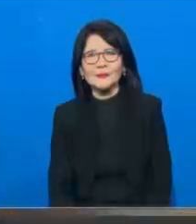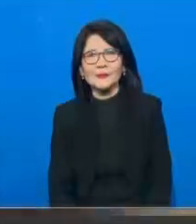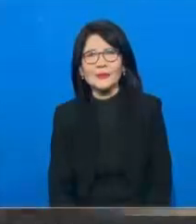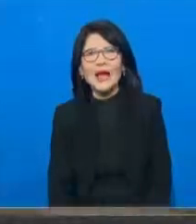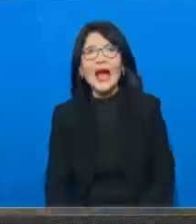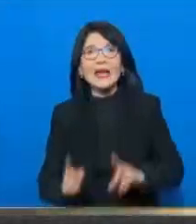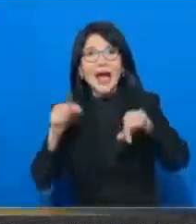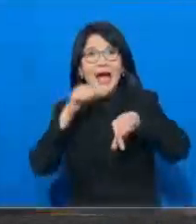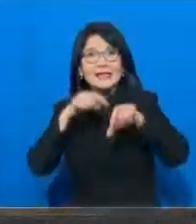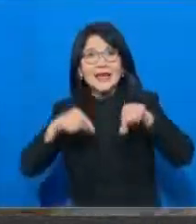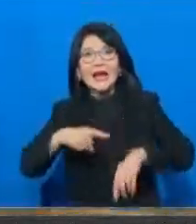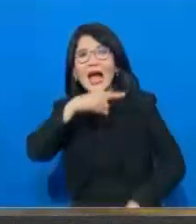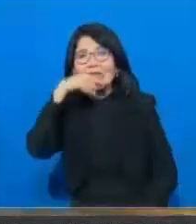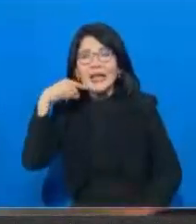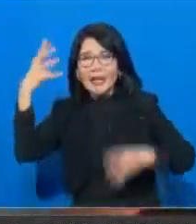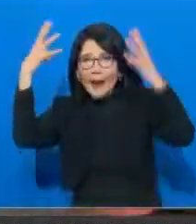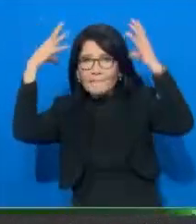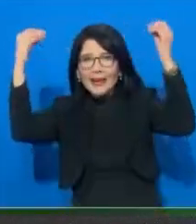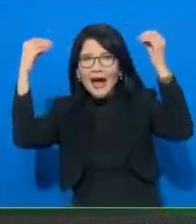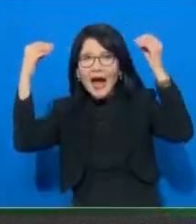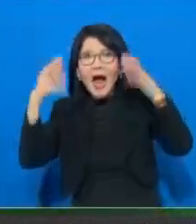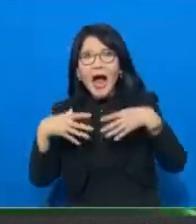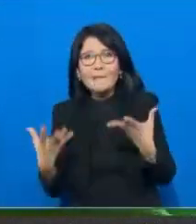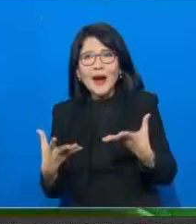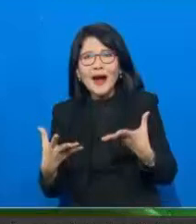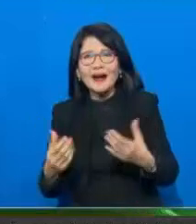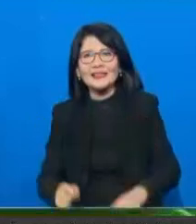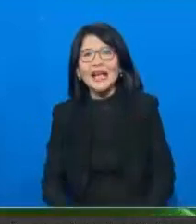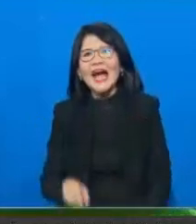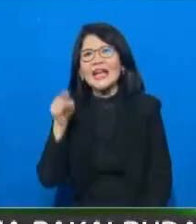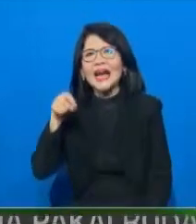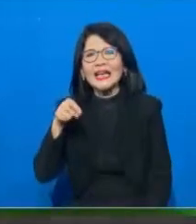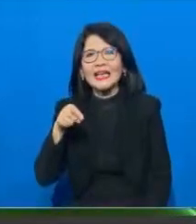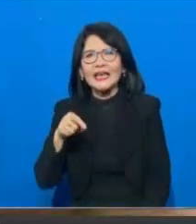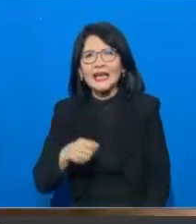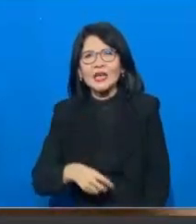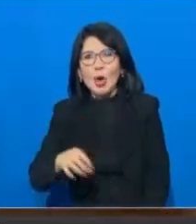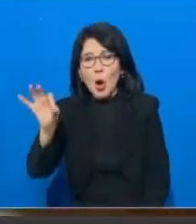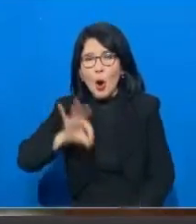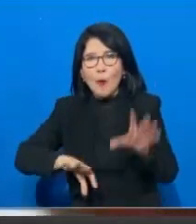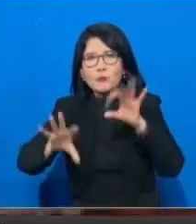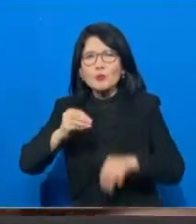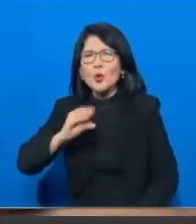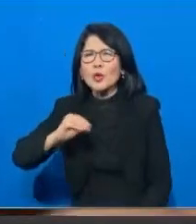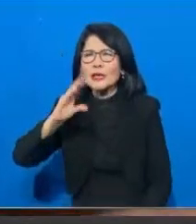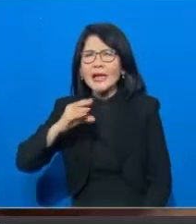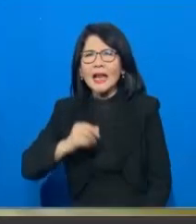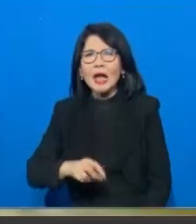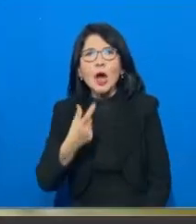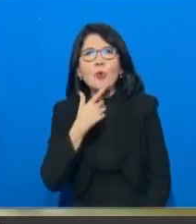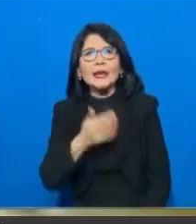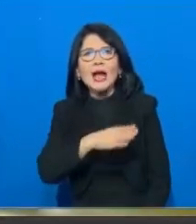Nah, sekarang kita beralih ke sate padang berikutnya. Sate padang yang satu ini memiliki bumbu kental berwarna kuning